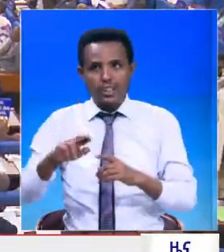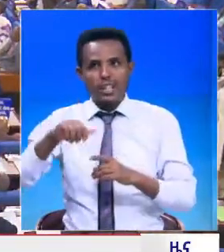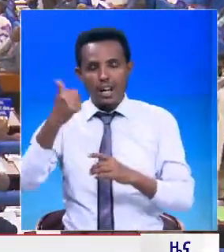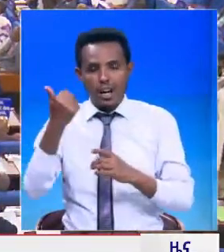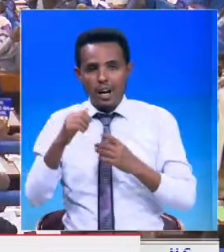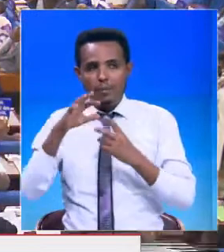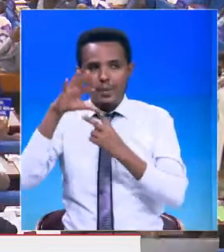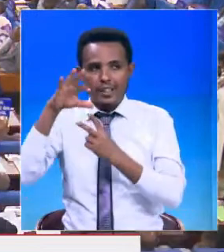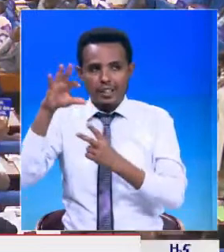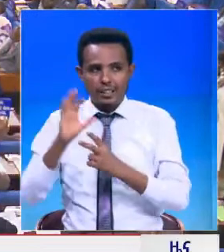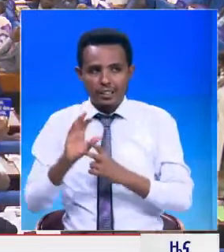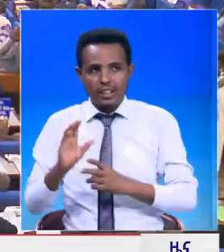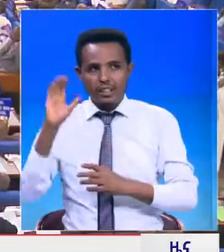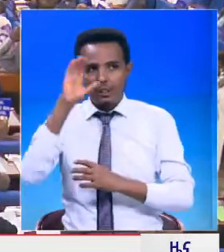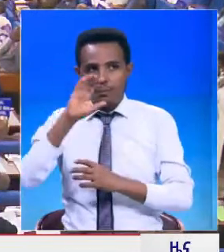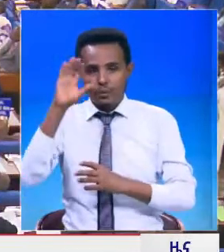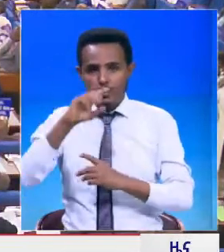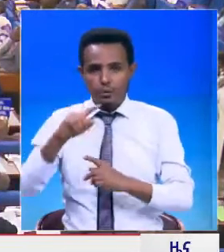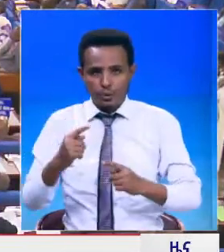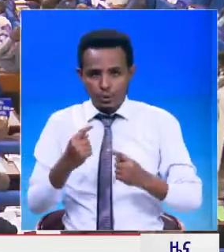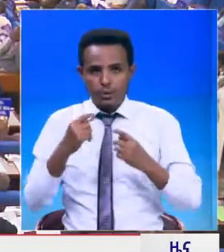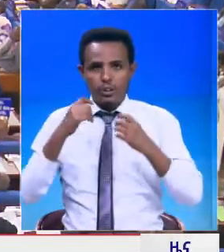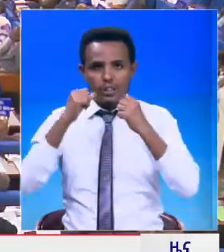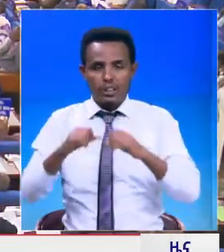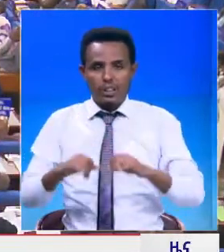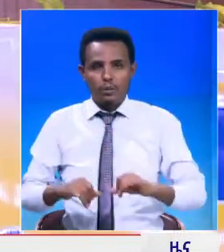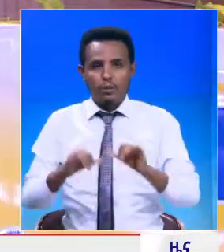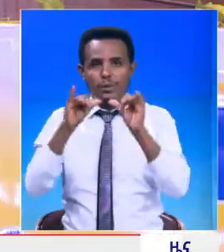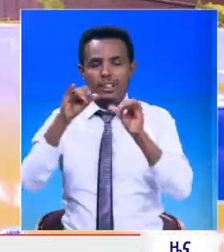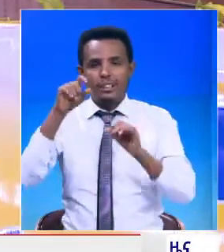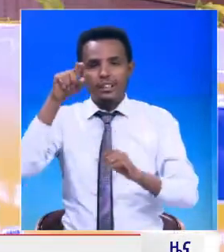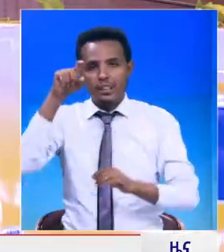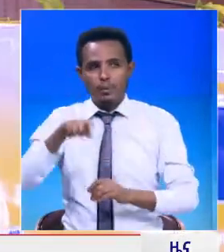አማራጭ የማፈላለግ ተግባር ተጠናክሮም ሊቀጥል ይገባዋል።